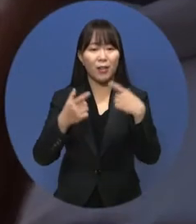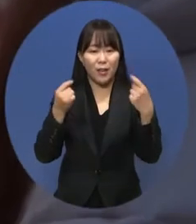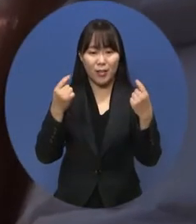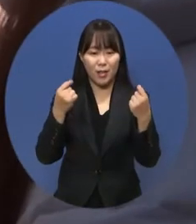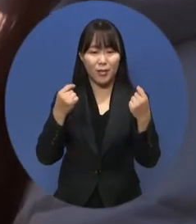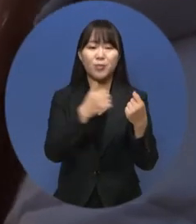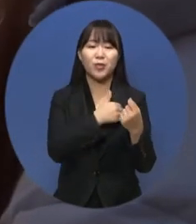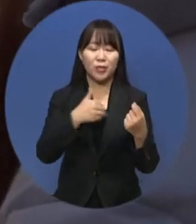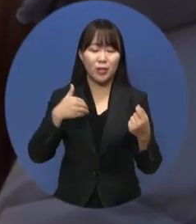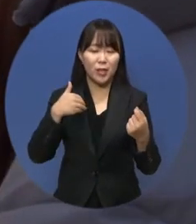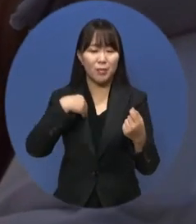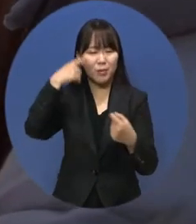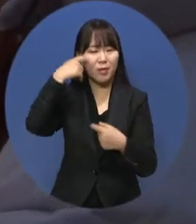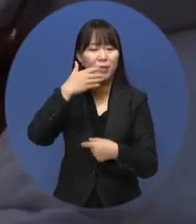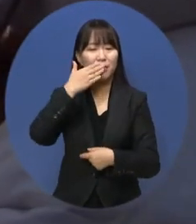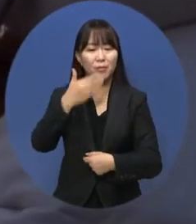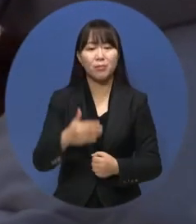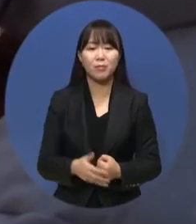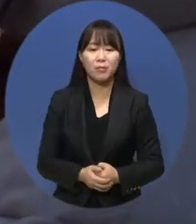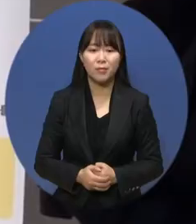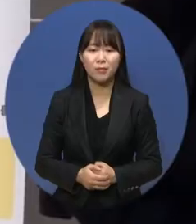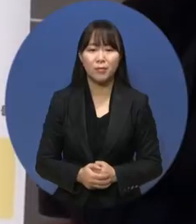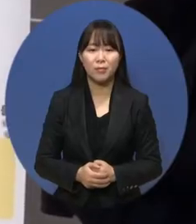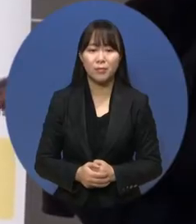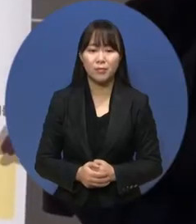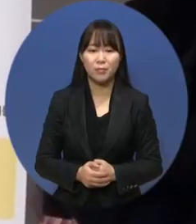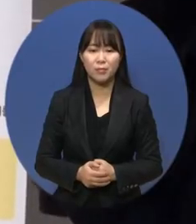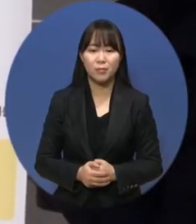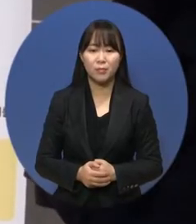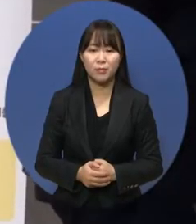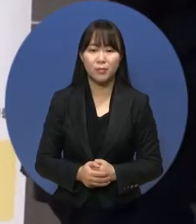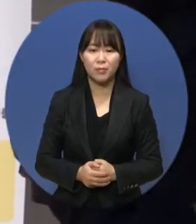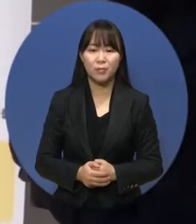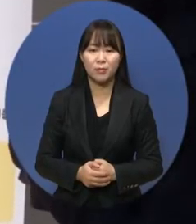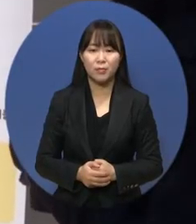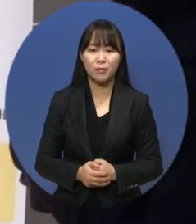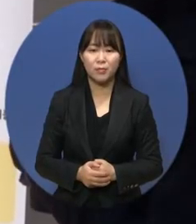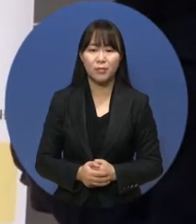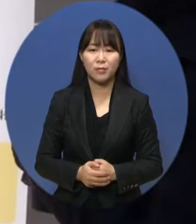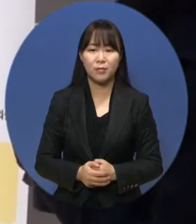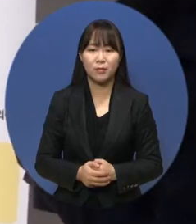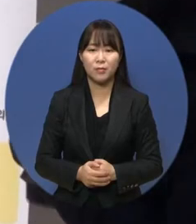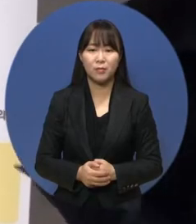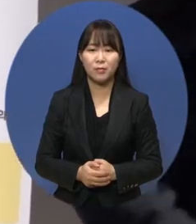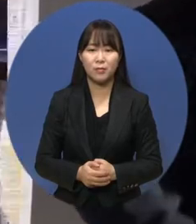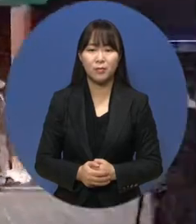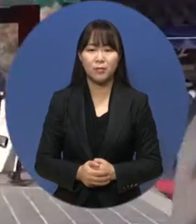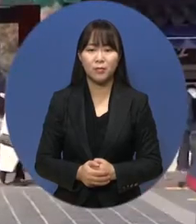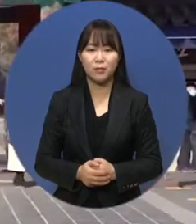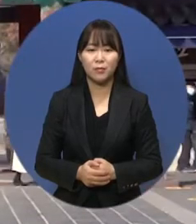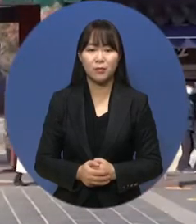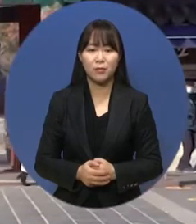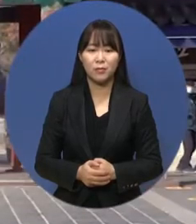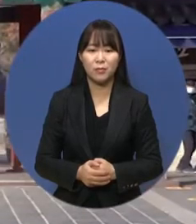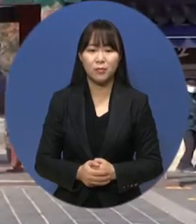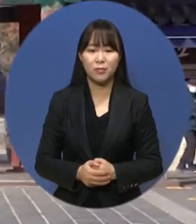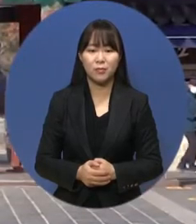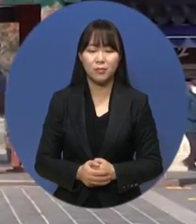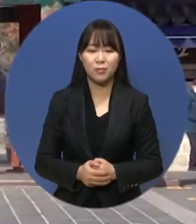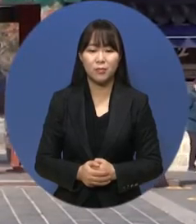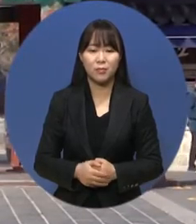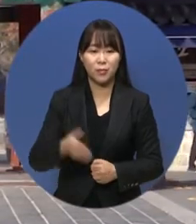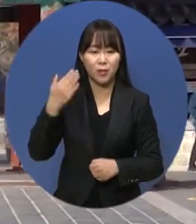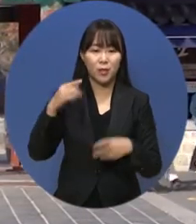뿌듯함이 을 느낄 수 있었습니다 복지 tv 경기방송 정은선 입니다 지난